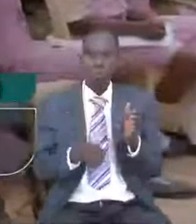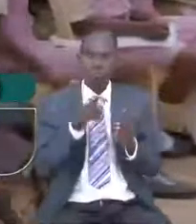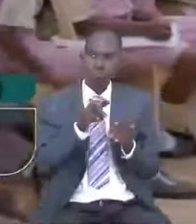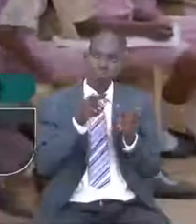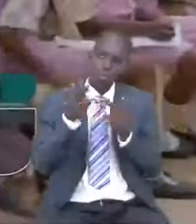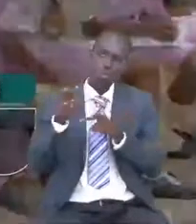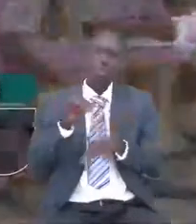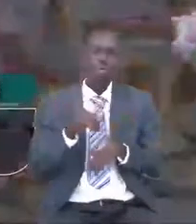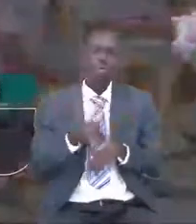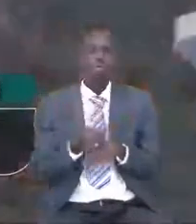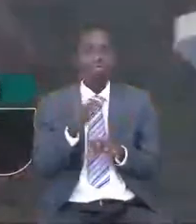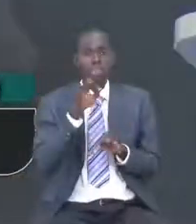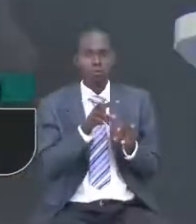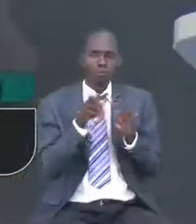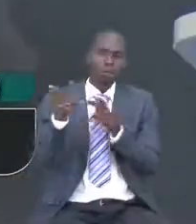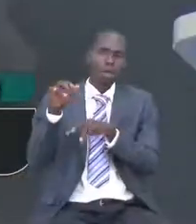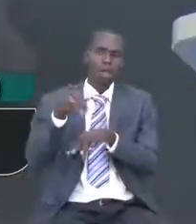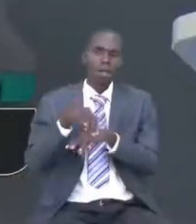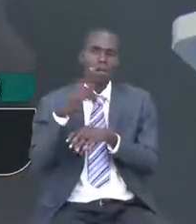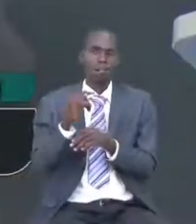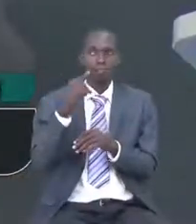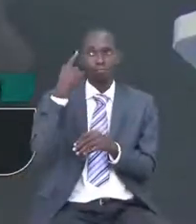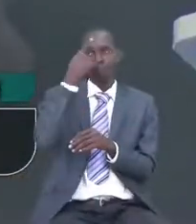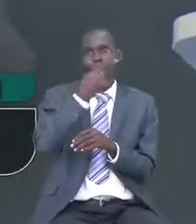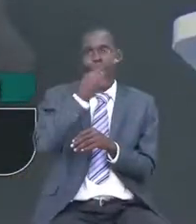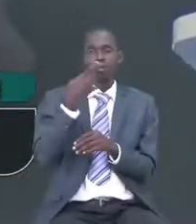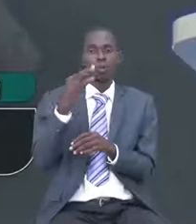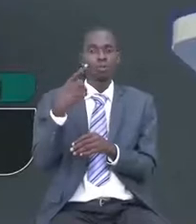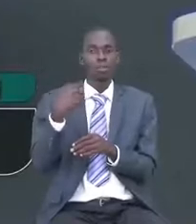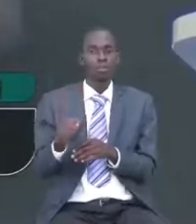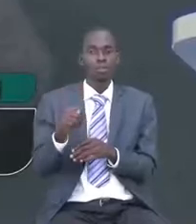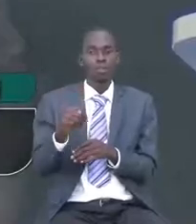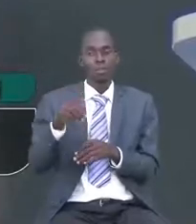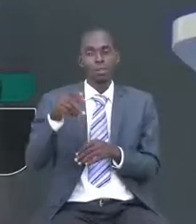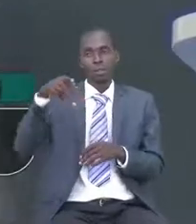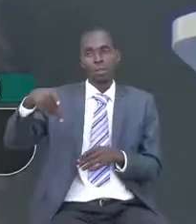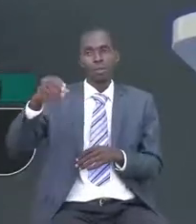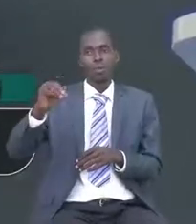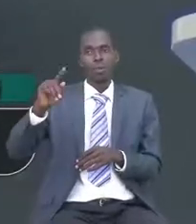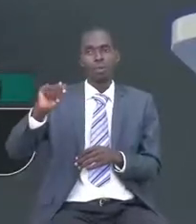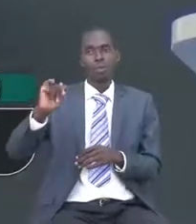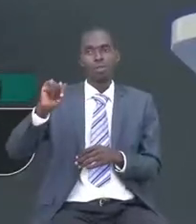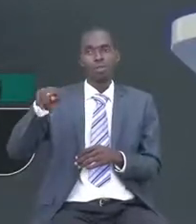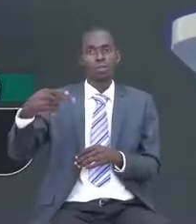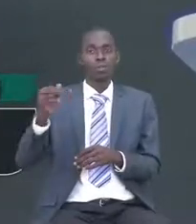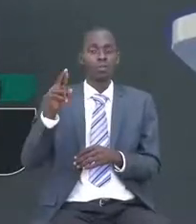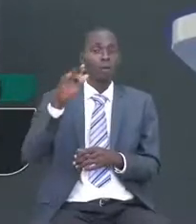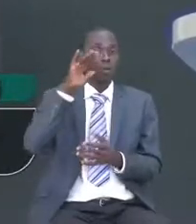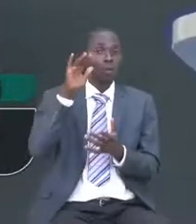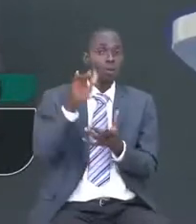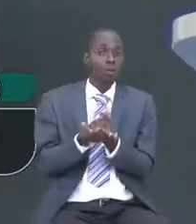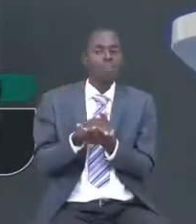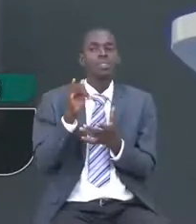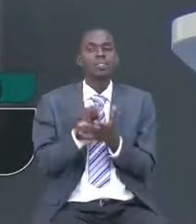tu regardes au visage de la femme, le visage de la femme de Potiphar, c'est là où ta direction,